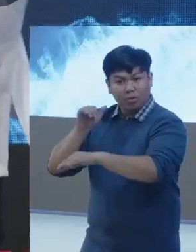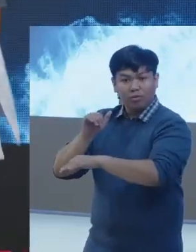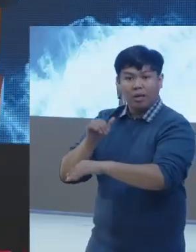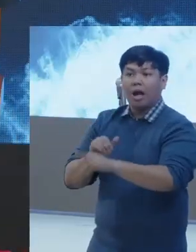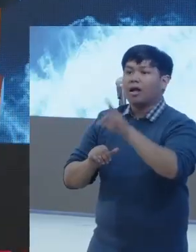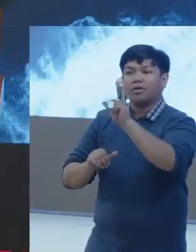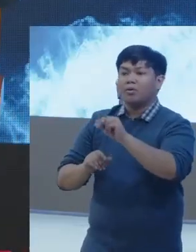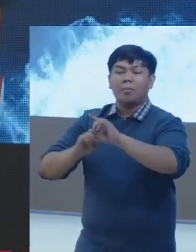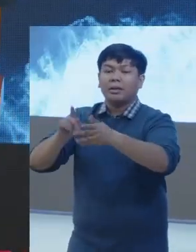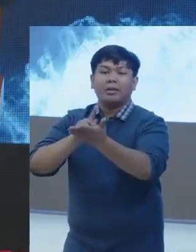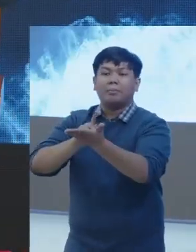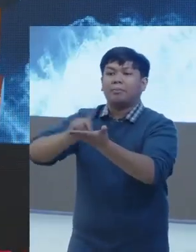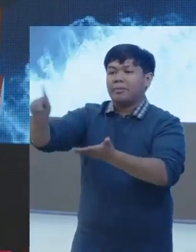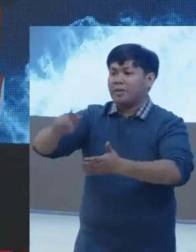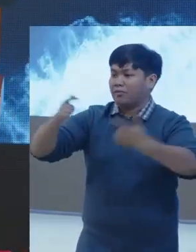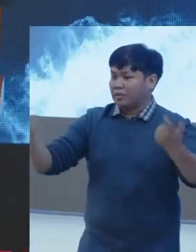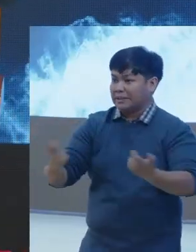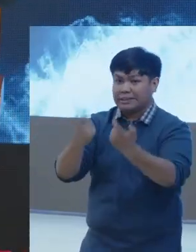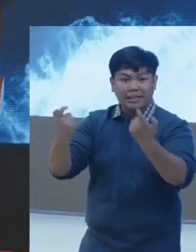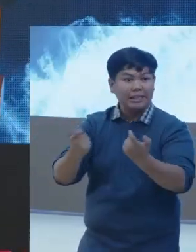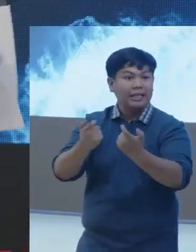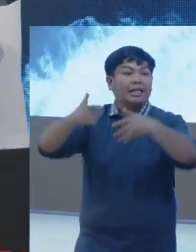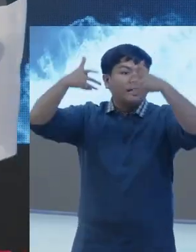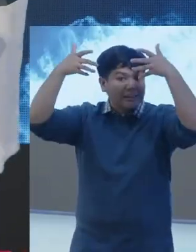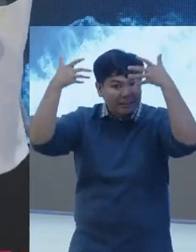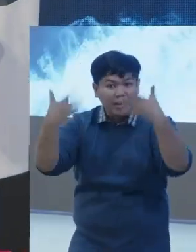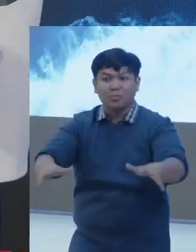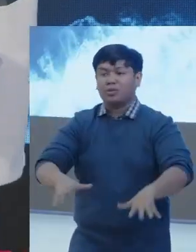yung bayad dun sa kasalanan nila ay